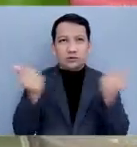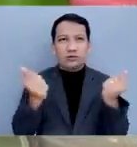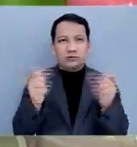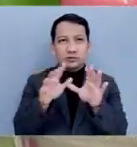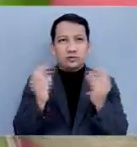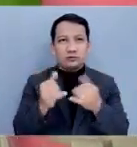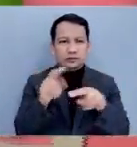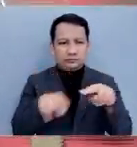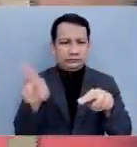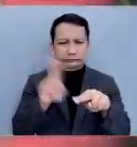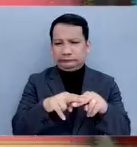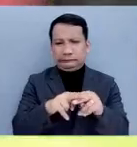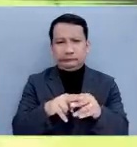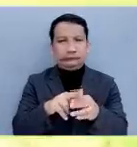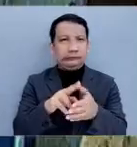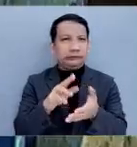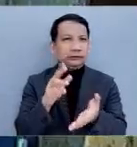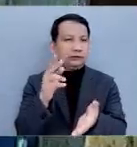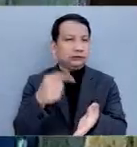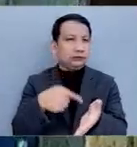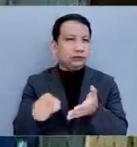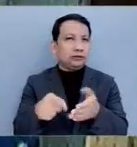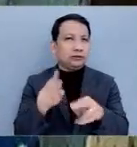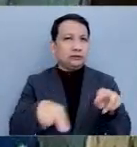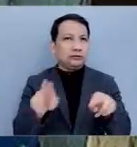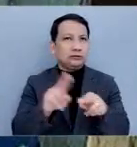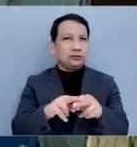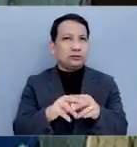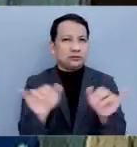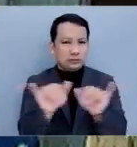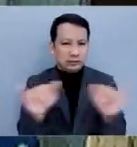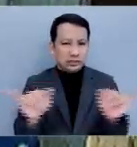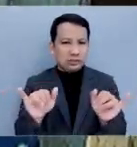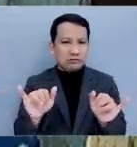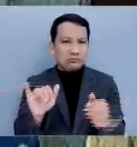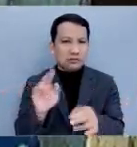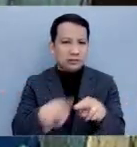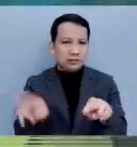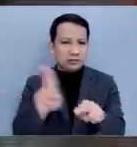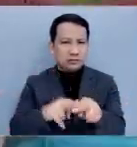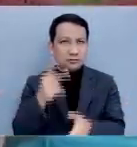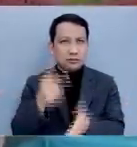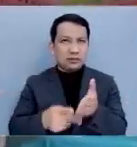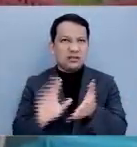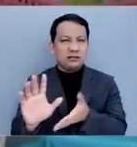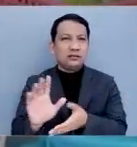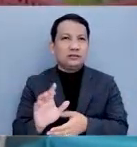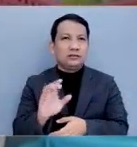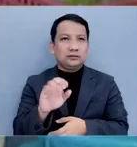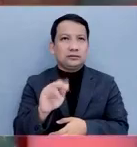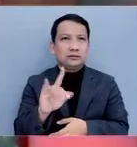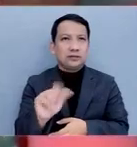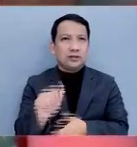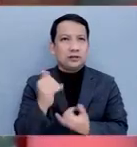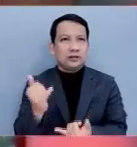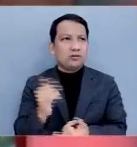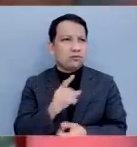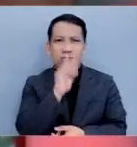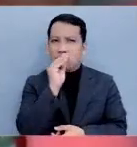ng dagdag, baka raw kailangang magtaas ng presyo sa mga tinda niyang ulam si Editha. Oo, sobrang laki ngayon ng taas.